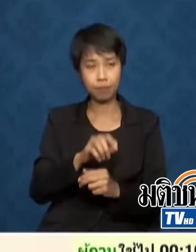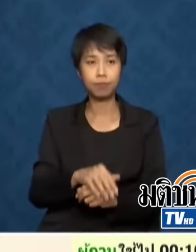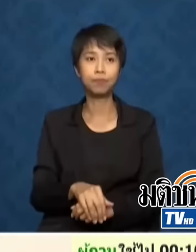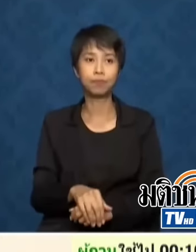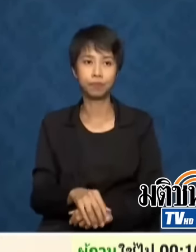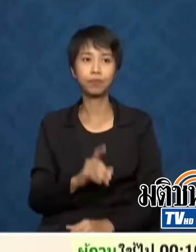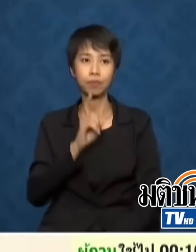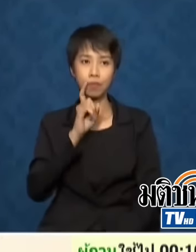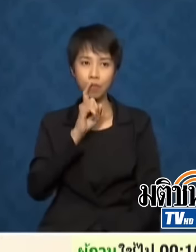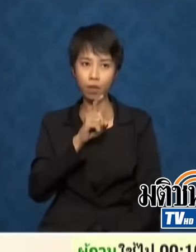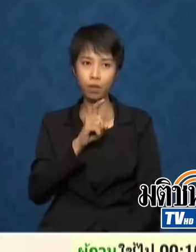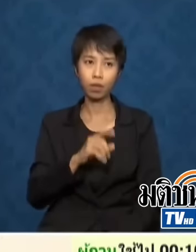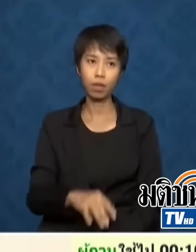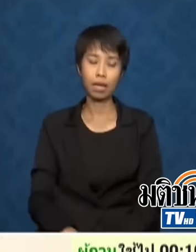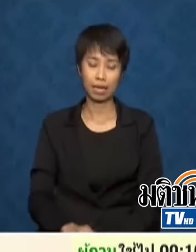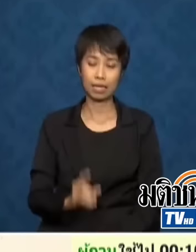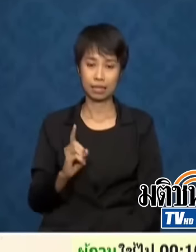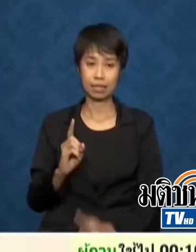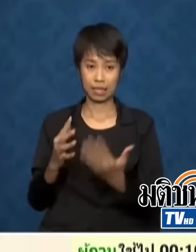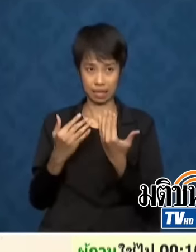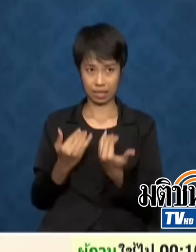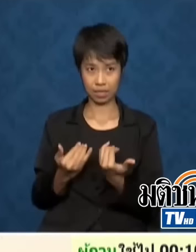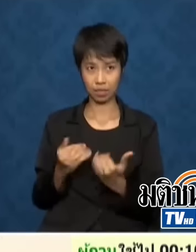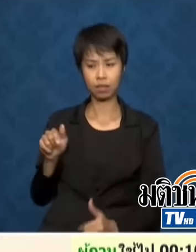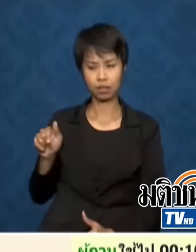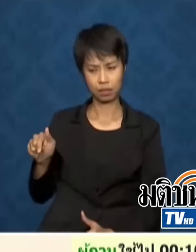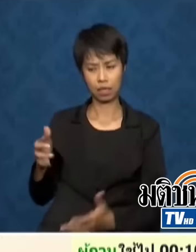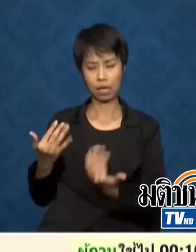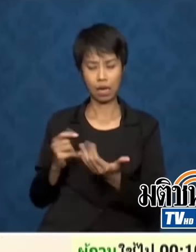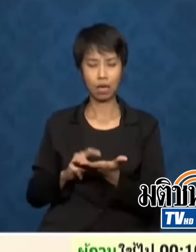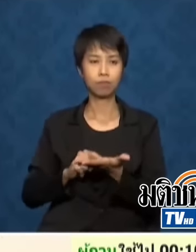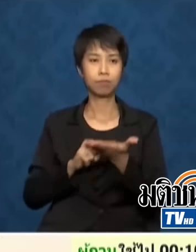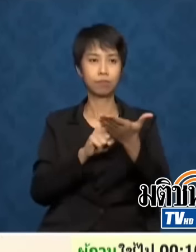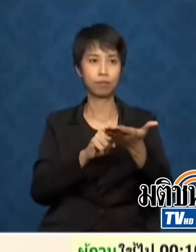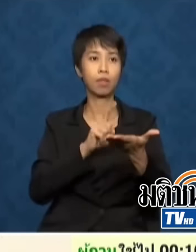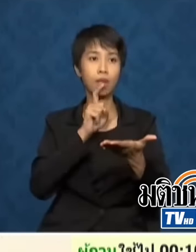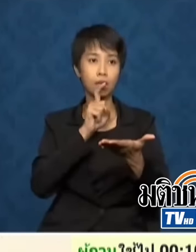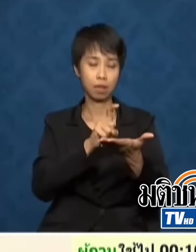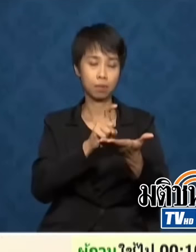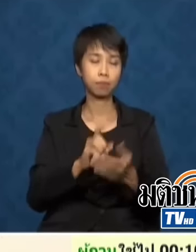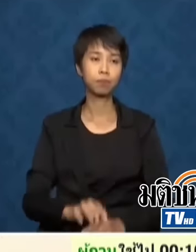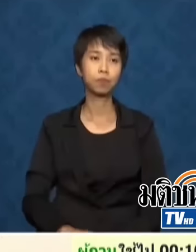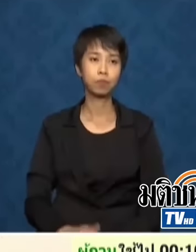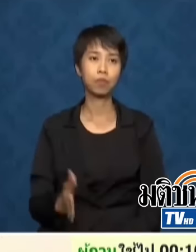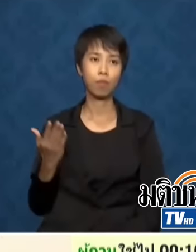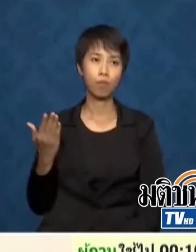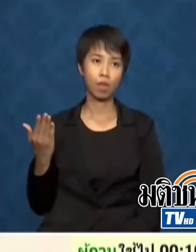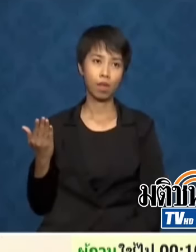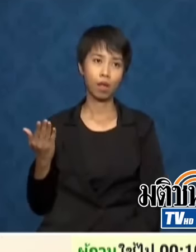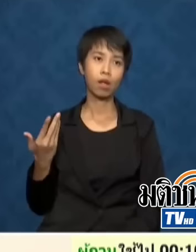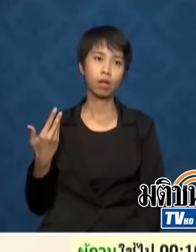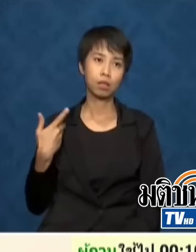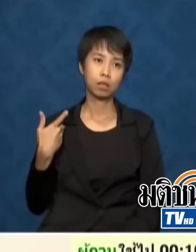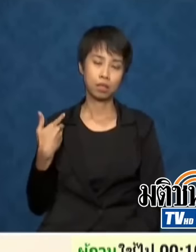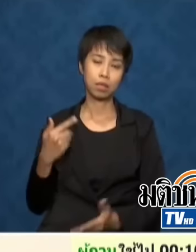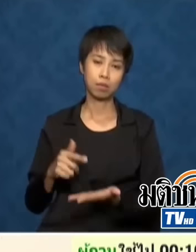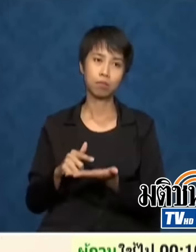แค่ไหนความจริงกระทู้ที่ท่านพูดถึงทางนี้ประท้วงว่าเป็นกระทู้ซ้ำแต่บังเอิญว่